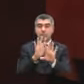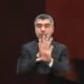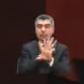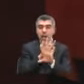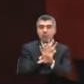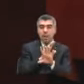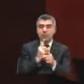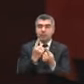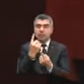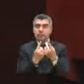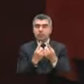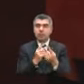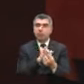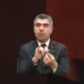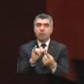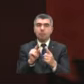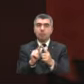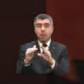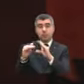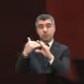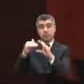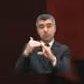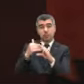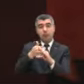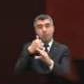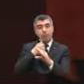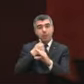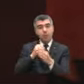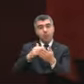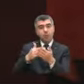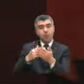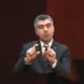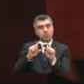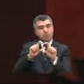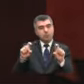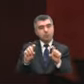أن تضللهم، كما يتم استقبال شكايات المستهلكين عبر البوابة